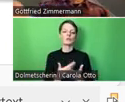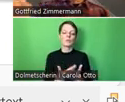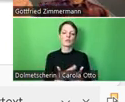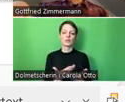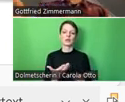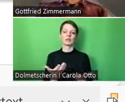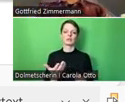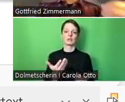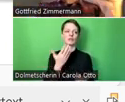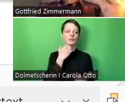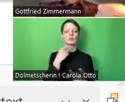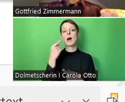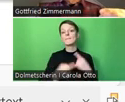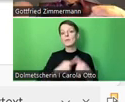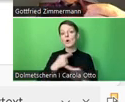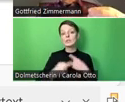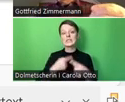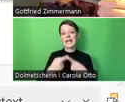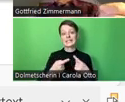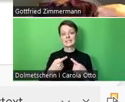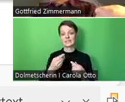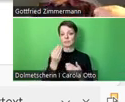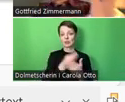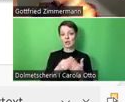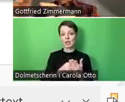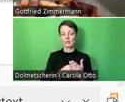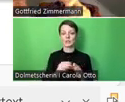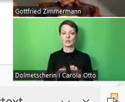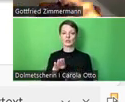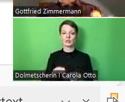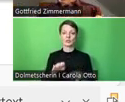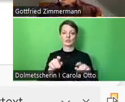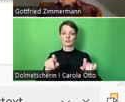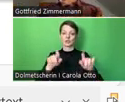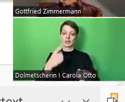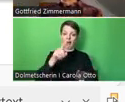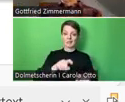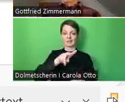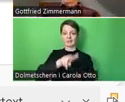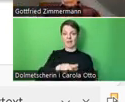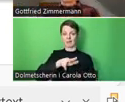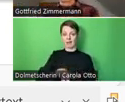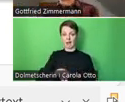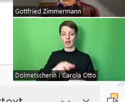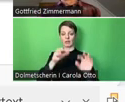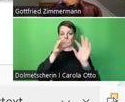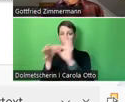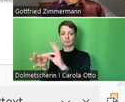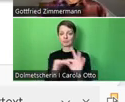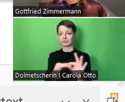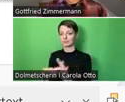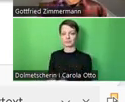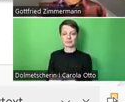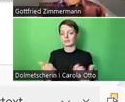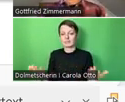einen Prozess beschreiben, Schritt 1, Schritt 2, Schritt 3, verschiedenen Verzweigungen. Und dann würden